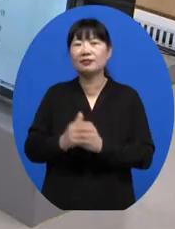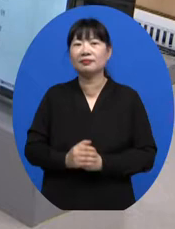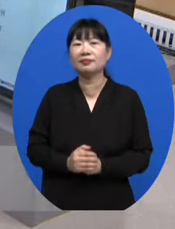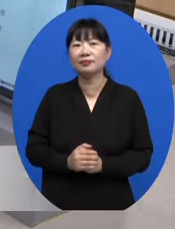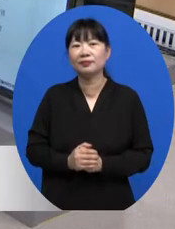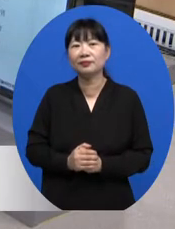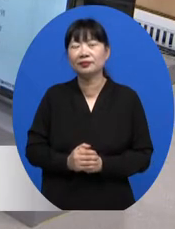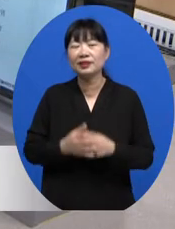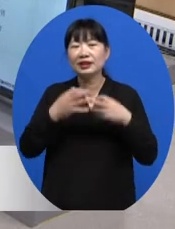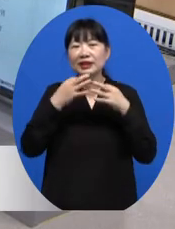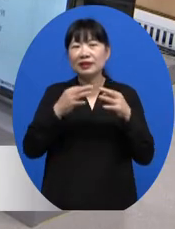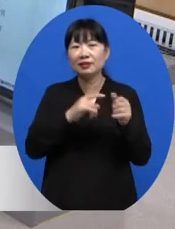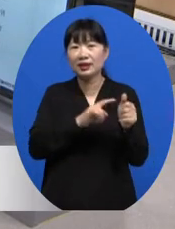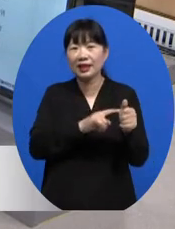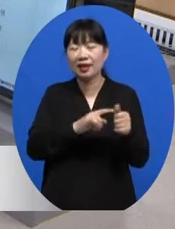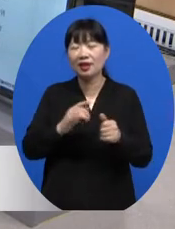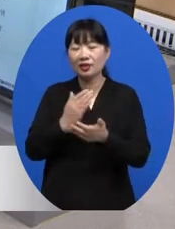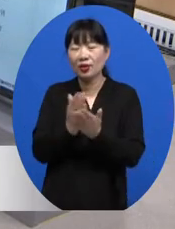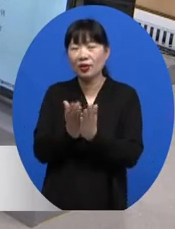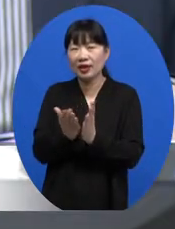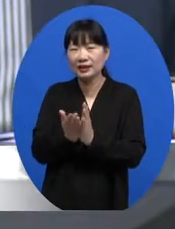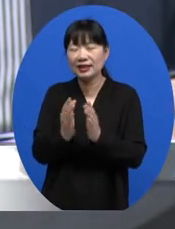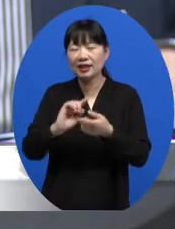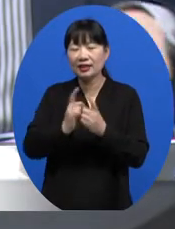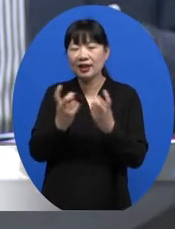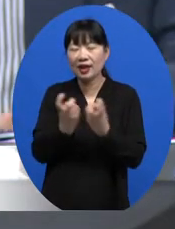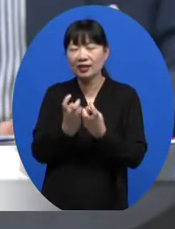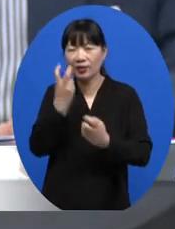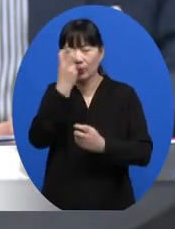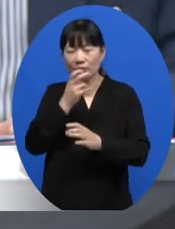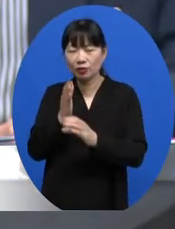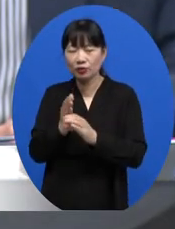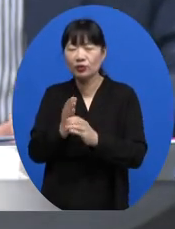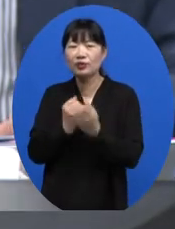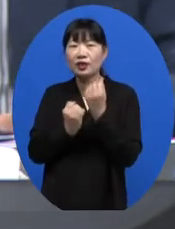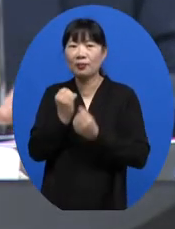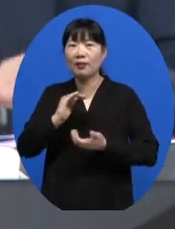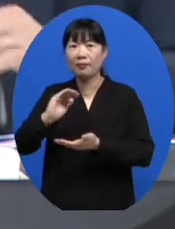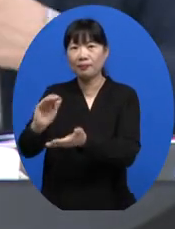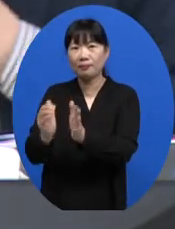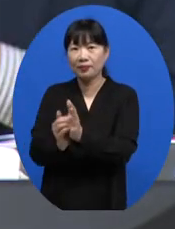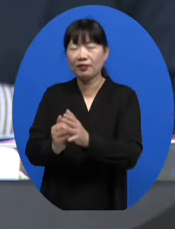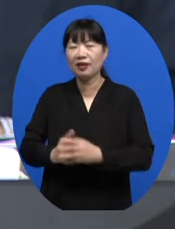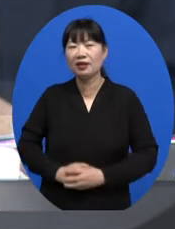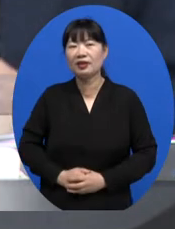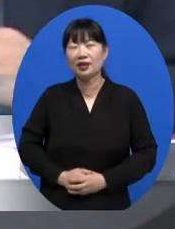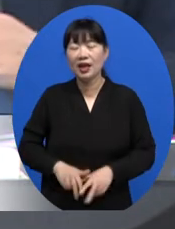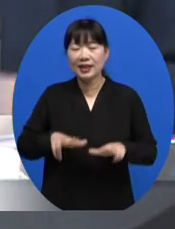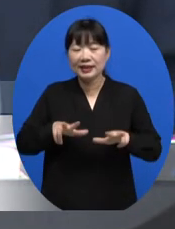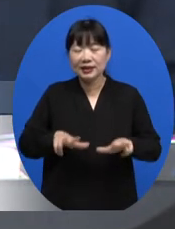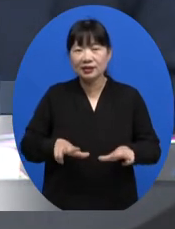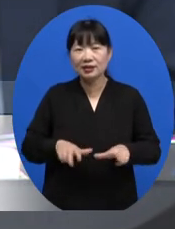김동현 지사는 이에 대해 여러 가지에 대안을 검토하고 있다고 설명했습니다 지금은